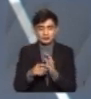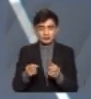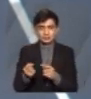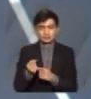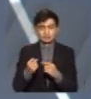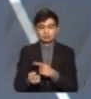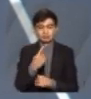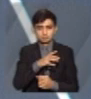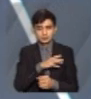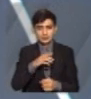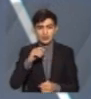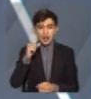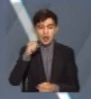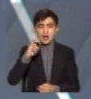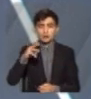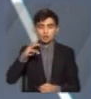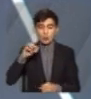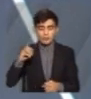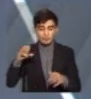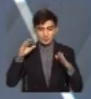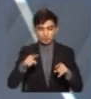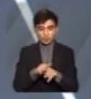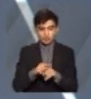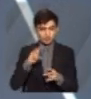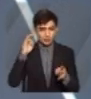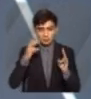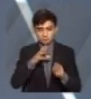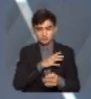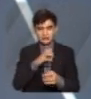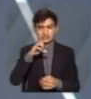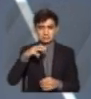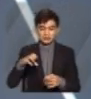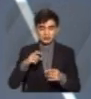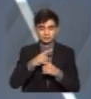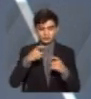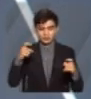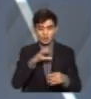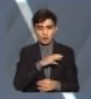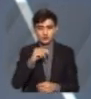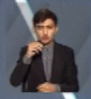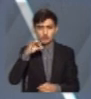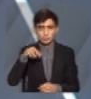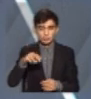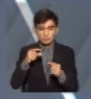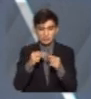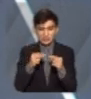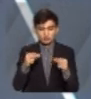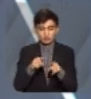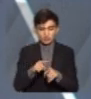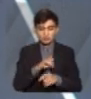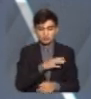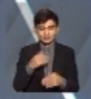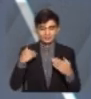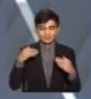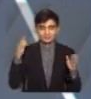октябре жители Восточно-Казахстанской области взбудоражило сообщение о китайских голубях с микрочипами, залетевших на территорию